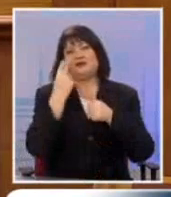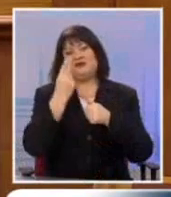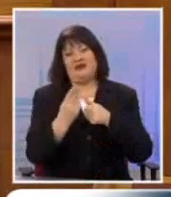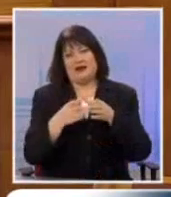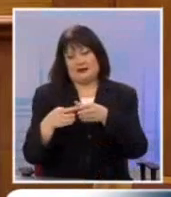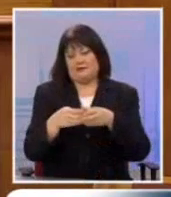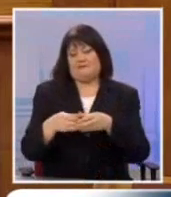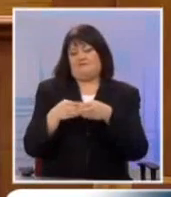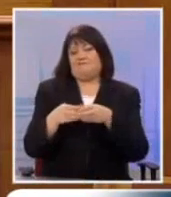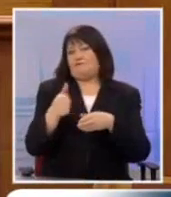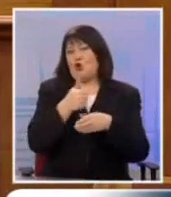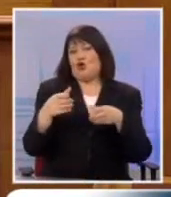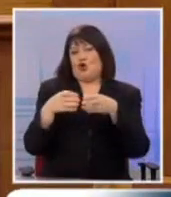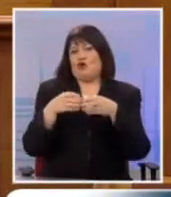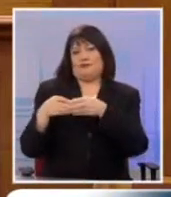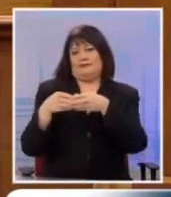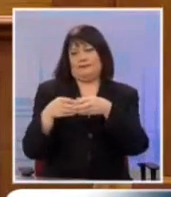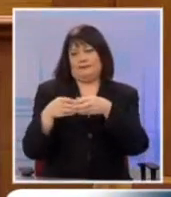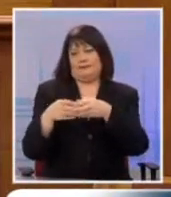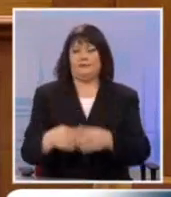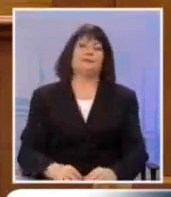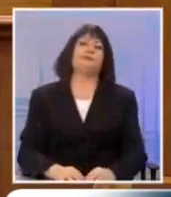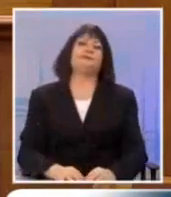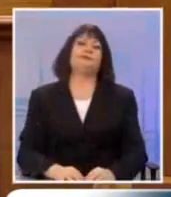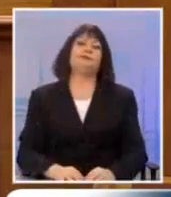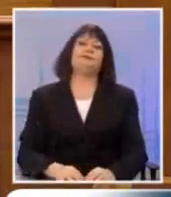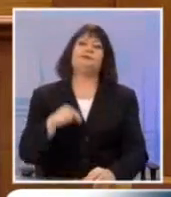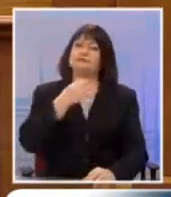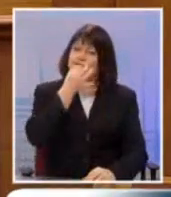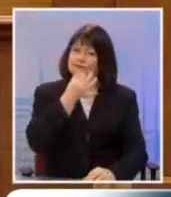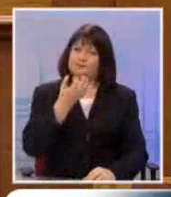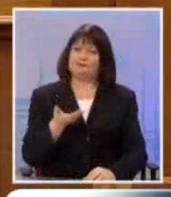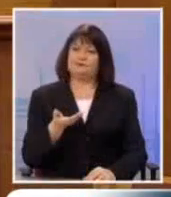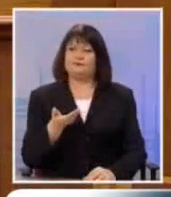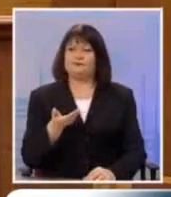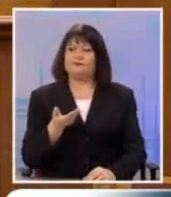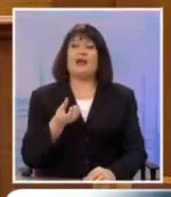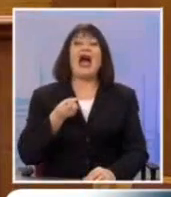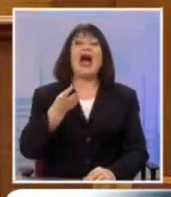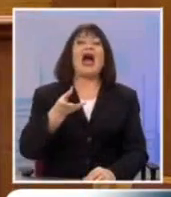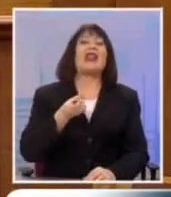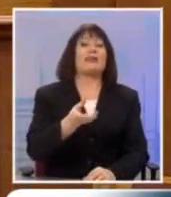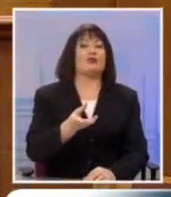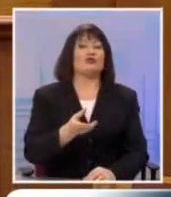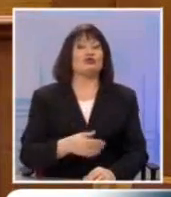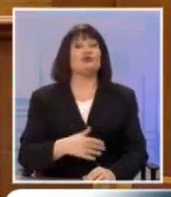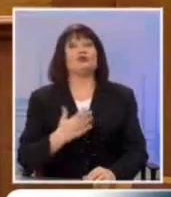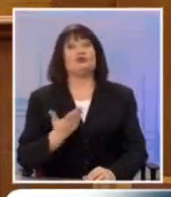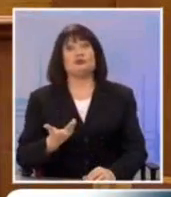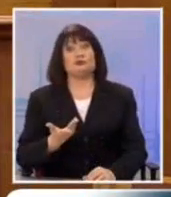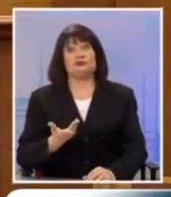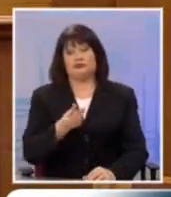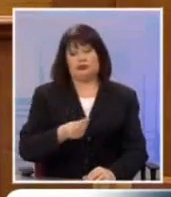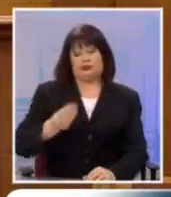ταξικό κομμάτι του προϋπολογισμού. Εδώ εγώ θα μιλήσω για τους αριθμούς. Αλλά πάει πολύ πέρα από